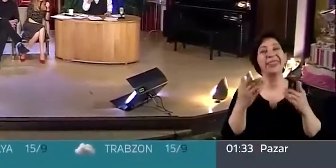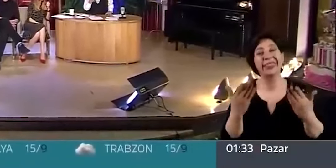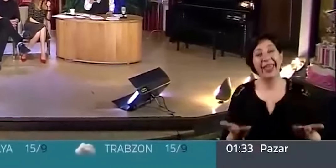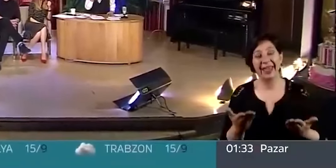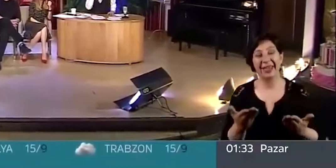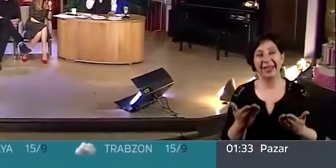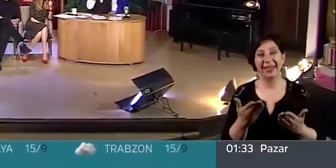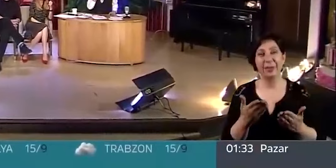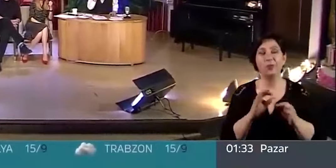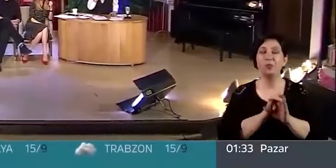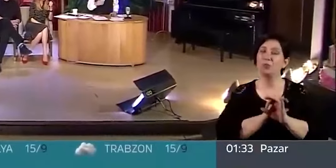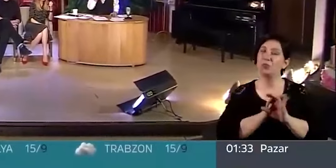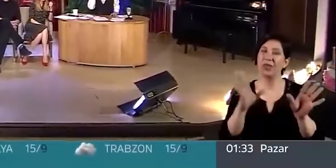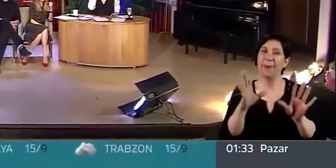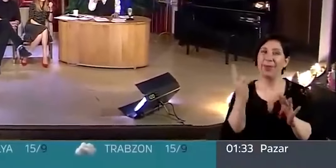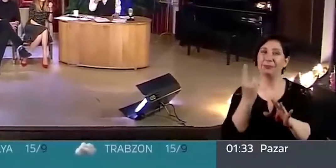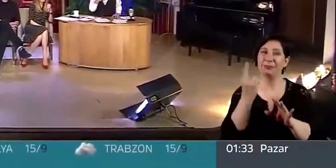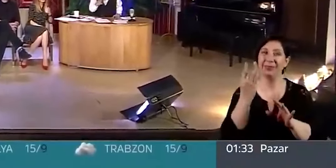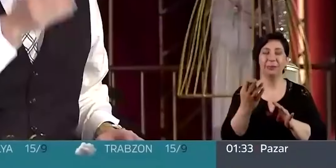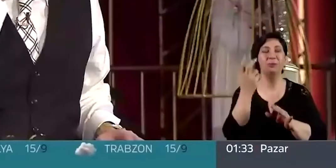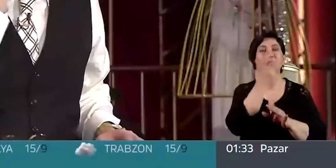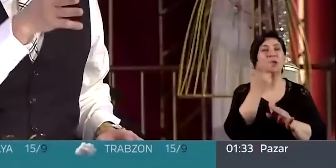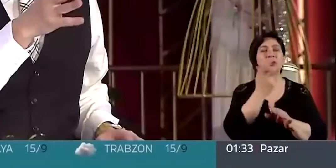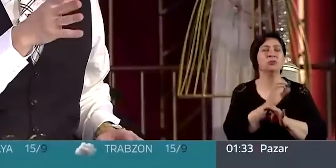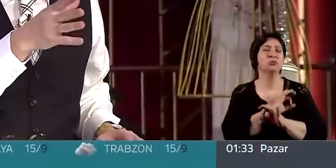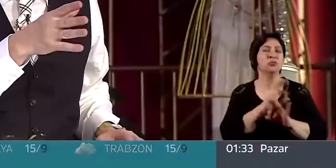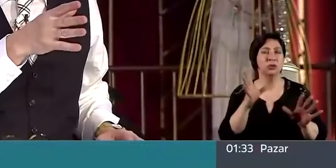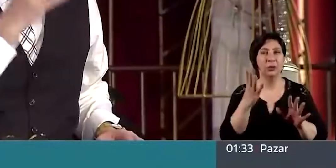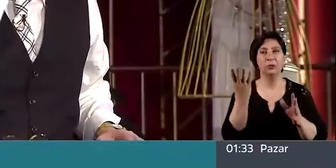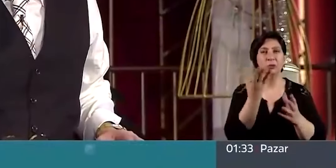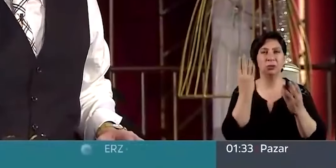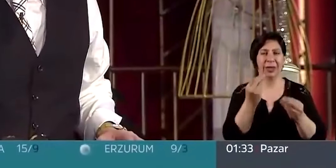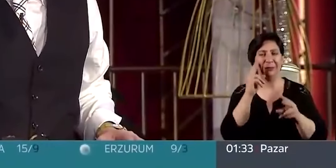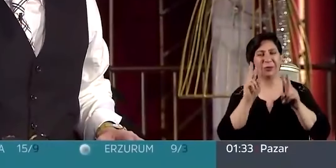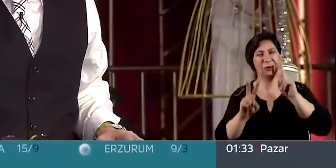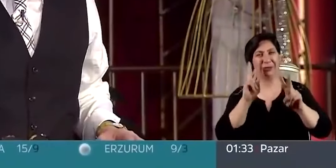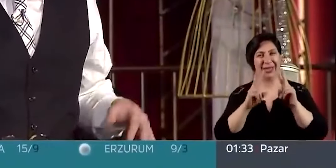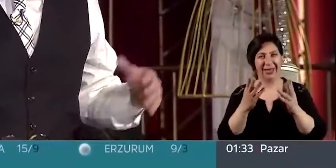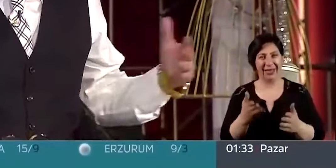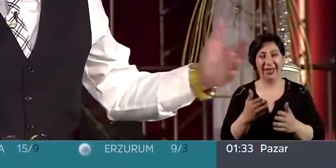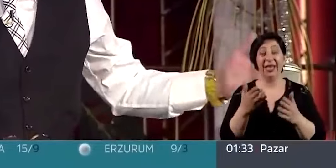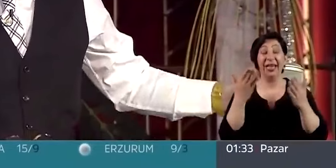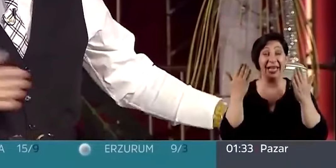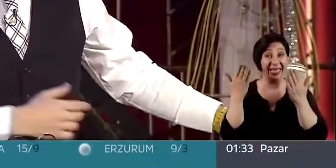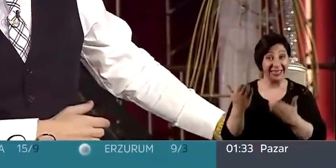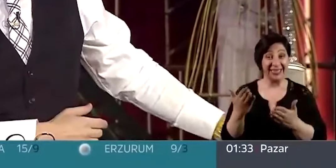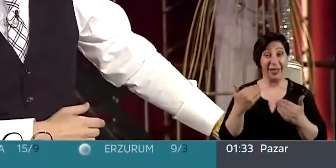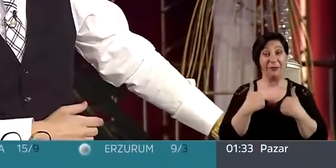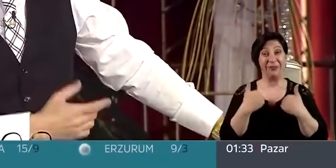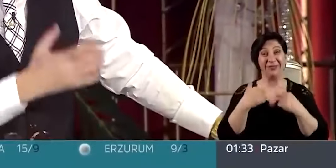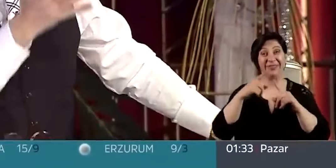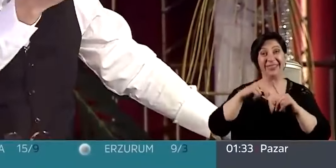olay oldu. Mükemmel. Mükemmel bir şarkıcı. Mükemmel bir performans. Hakikaten işte...